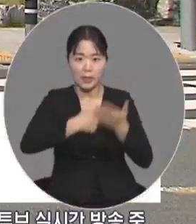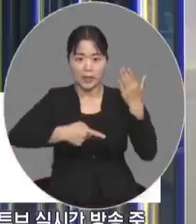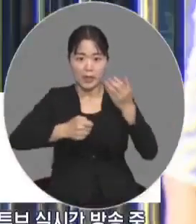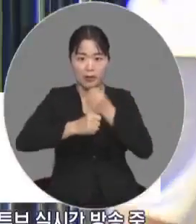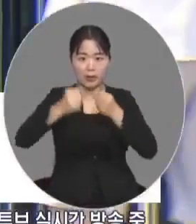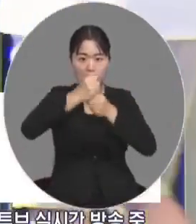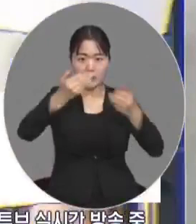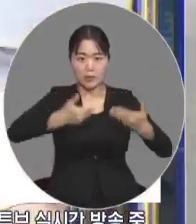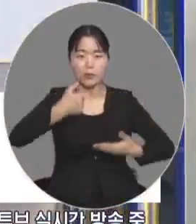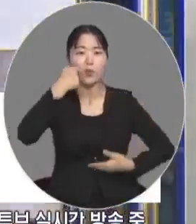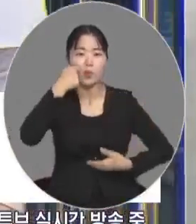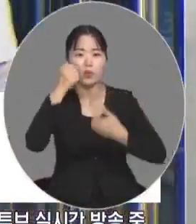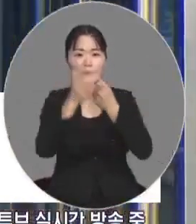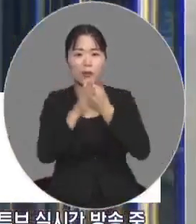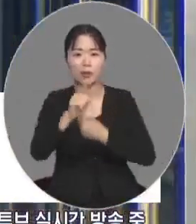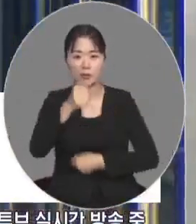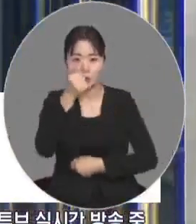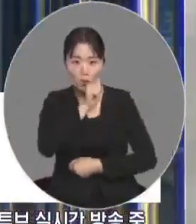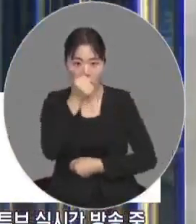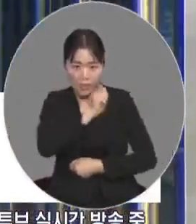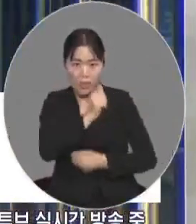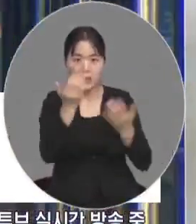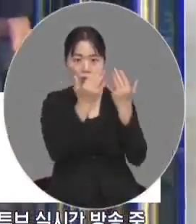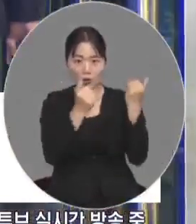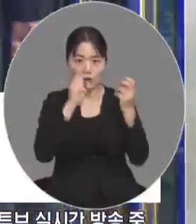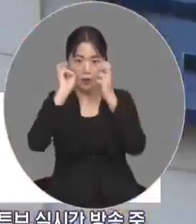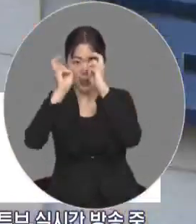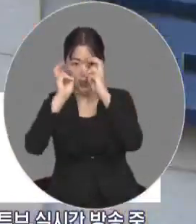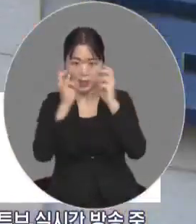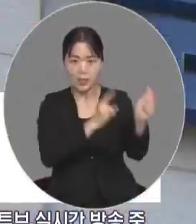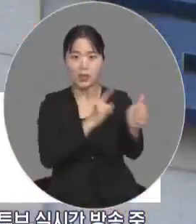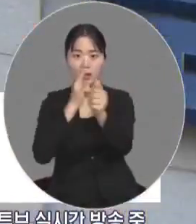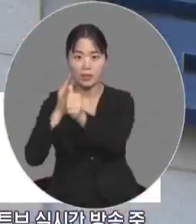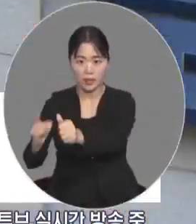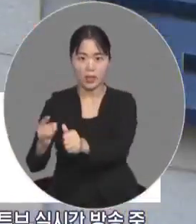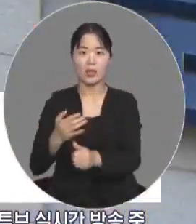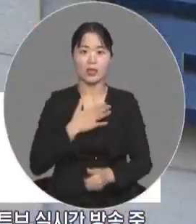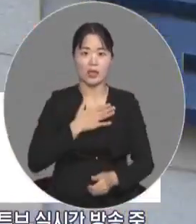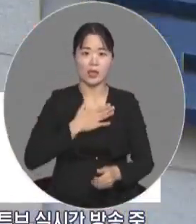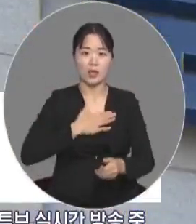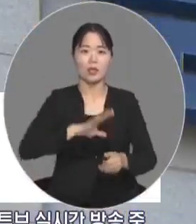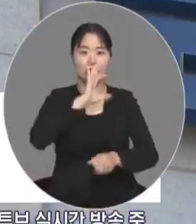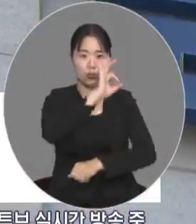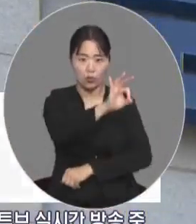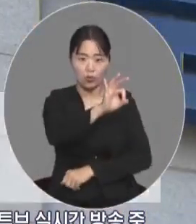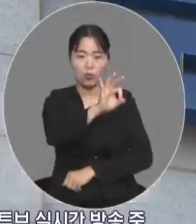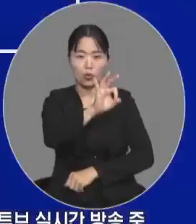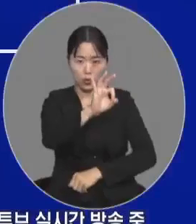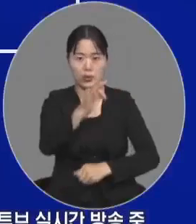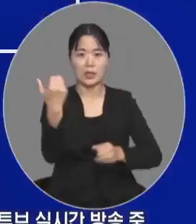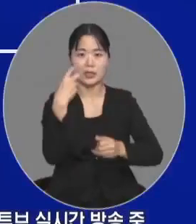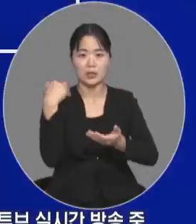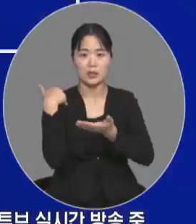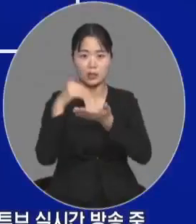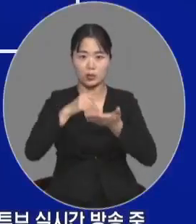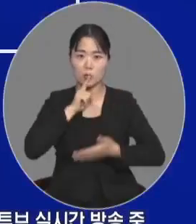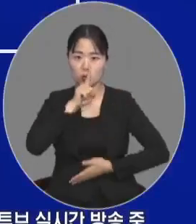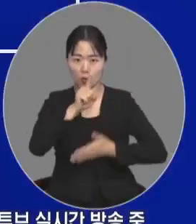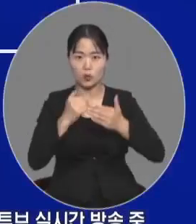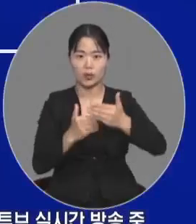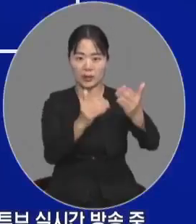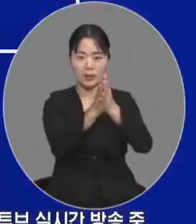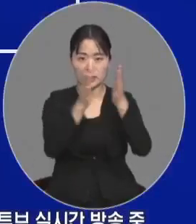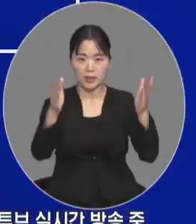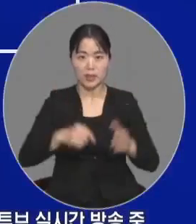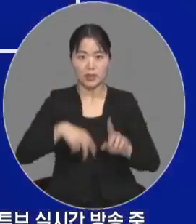않자 업체와 소개한 직원을 상대로 매매대금 반환 청구 소송을 제기했습니다. 1심